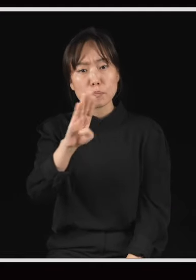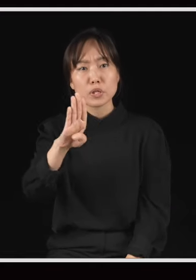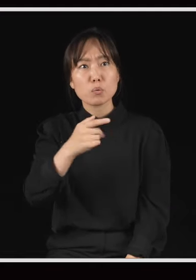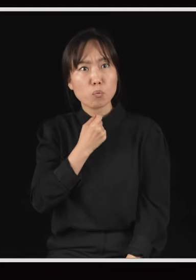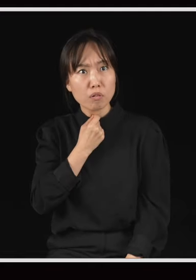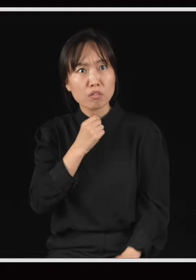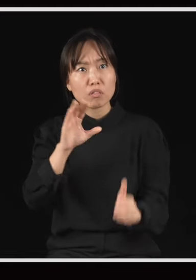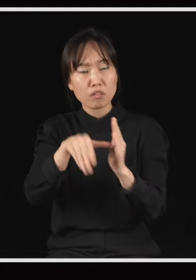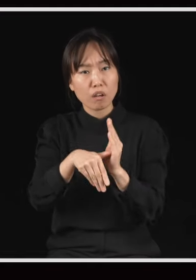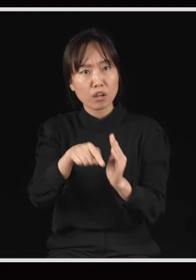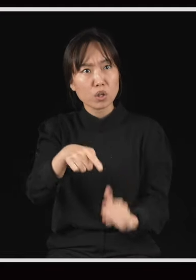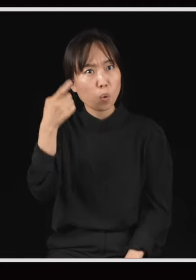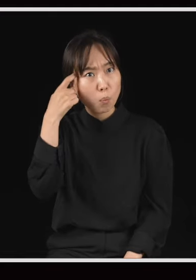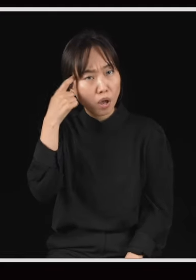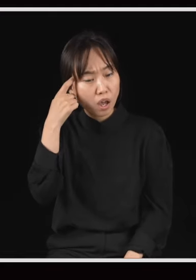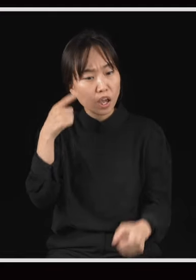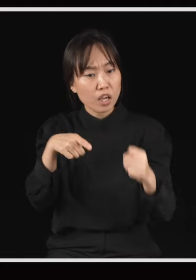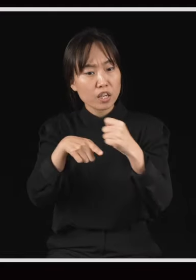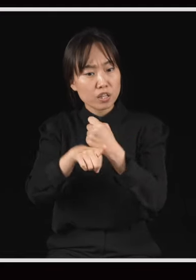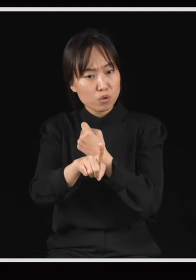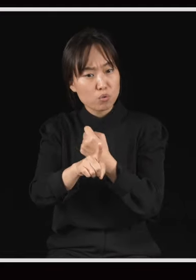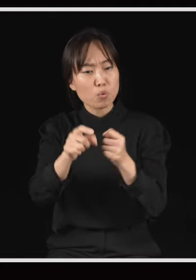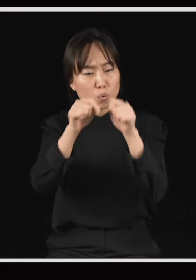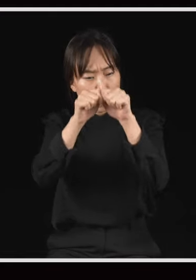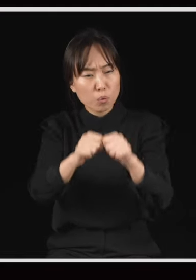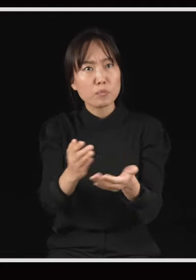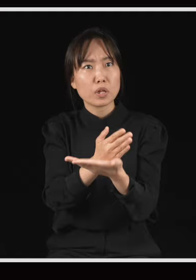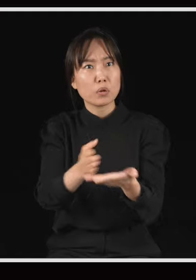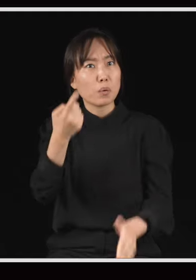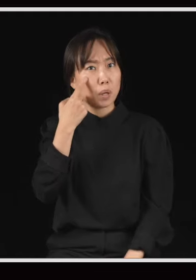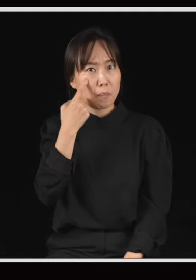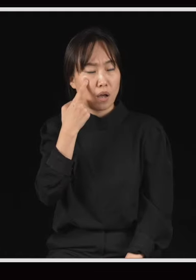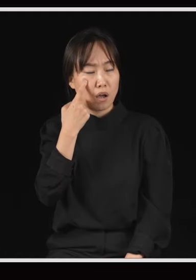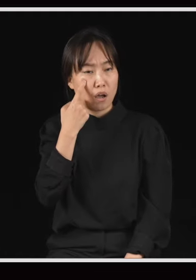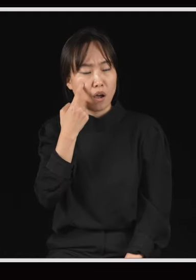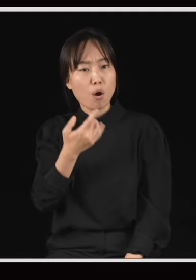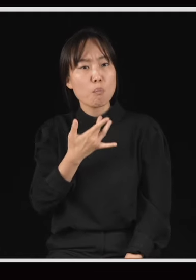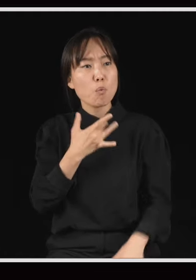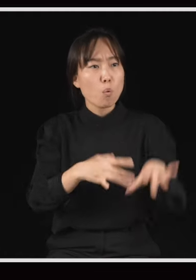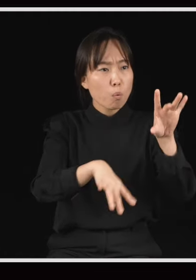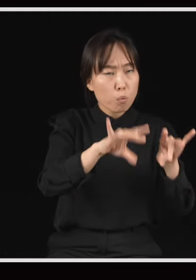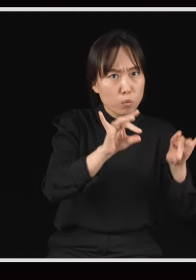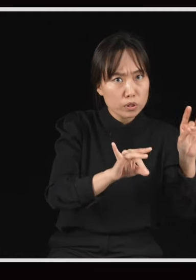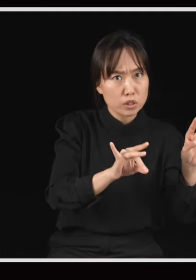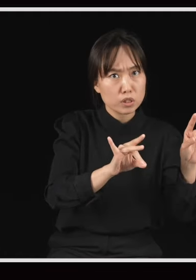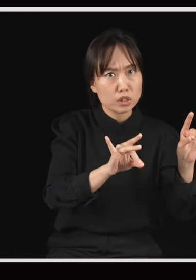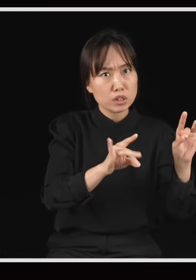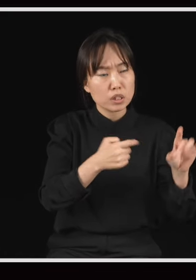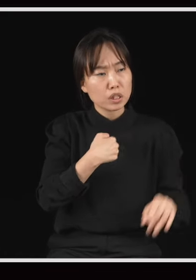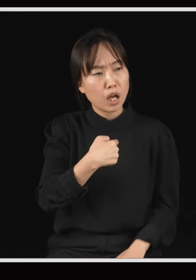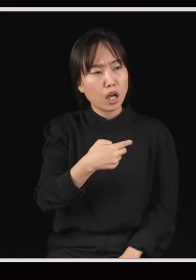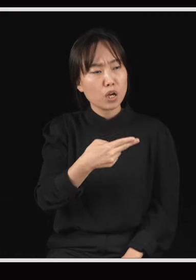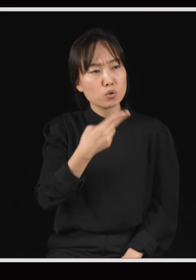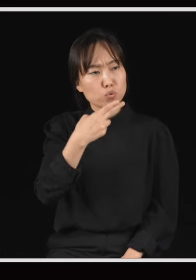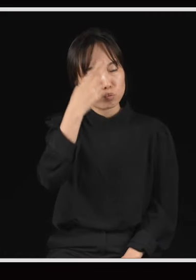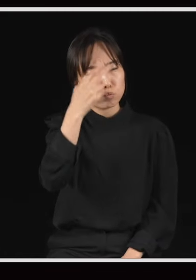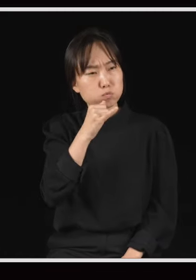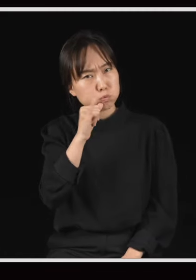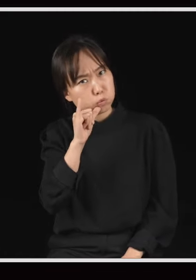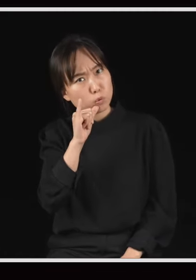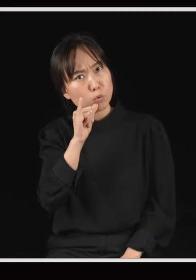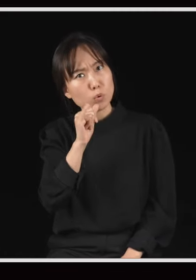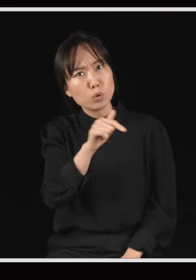땡기느냐, 그 땡기는 이유에 대해서 쪼개서 보는 것이죠. 목이 말라서 그럴 수도 있고, 또는 정말 알코올 중독이 있어서 때가